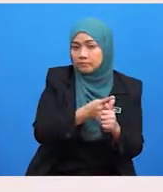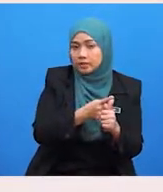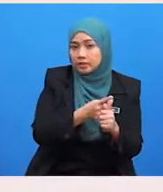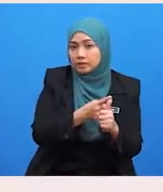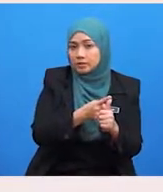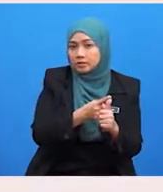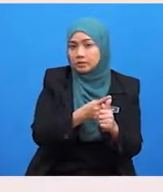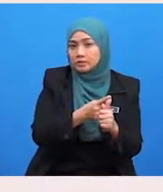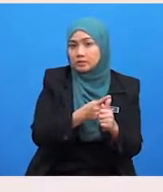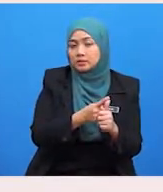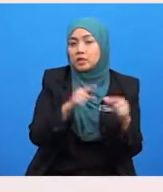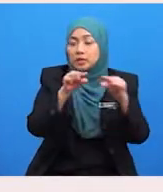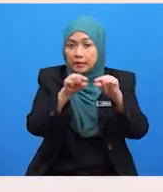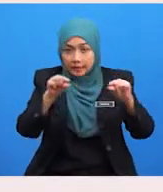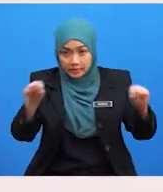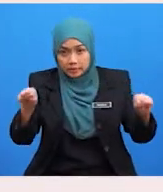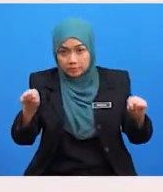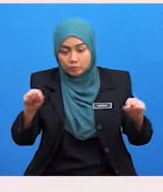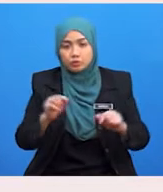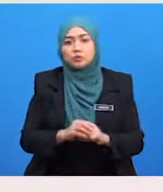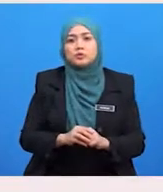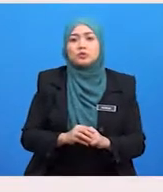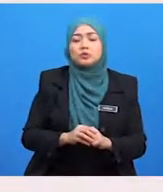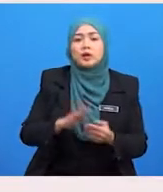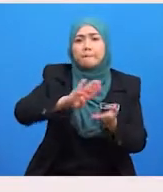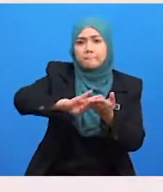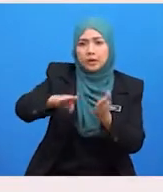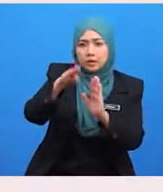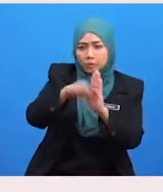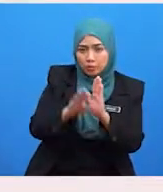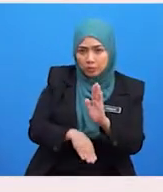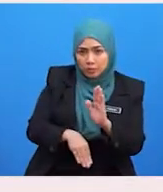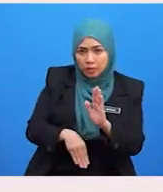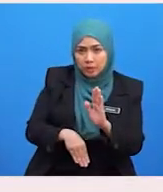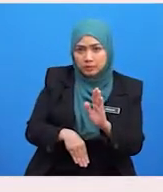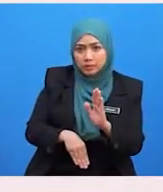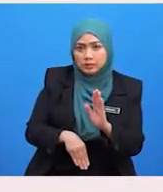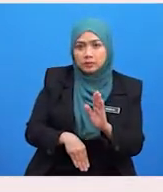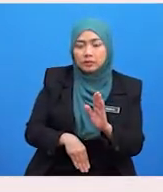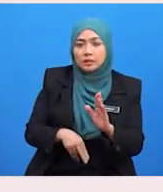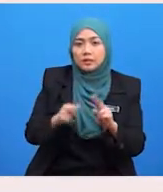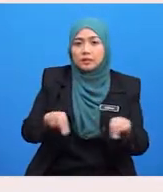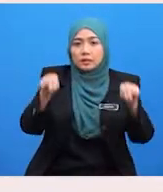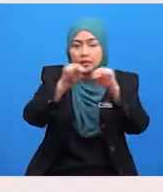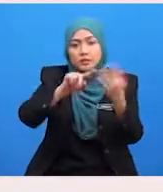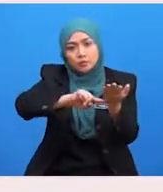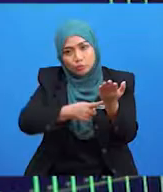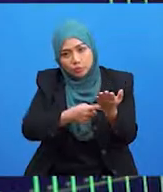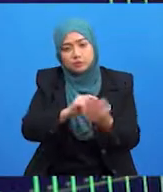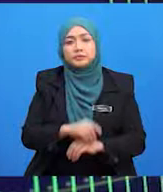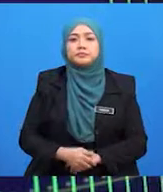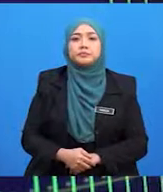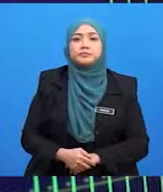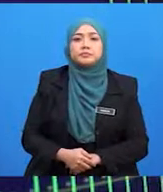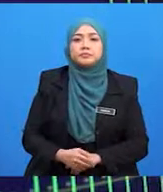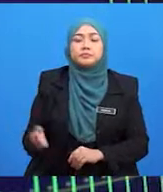ialah kaedah garis lurus, kaedah baki berkurangan dan penilaian semula.